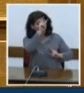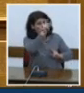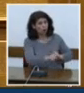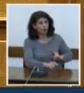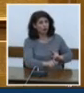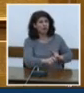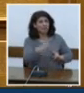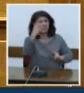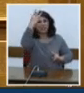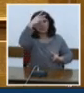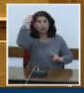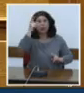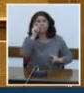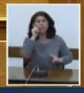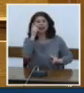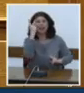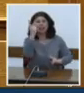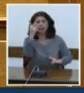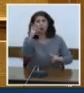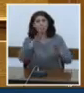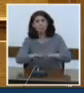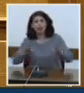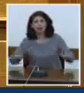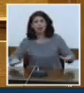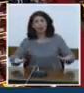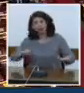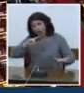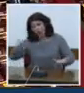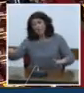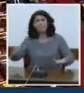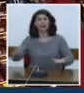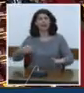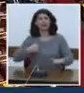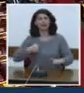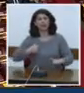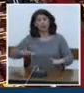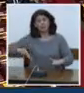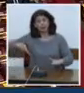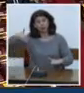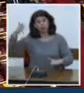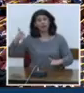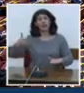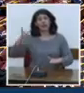Αλέξης Τσίπρας, πατέρας δύο παιδιών, στον Κυριάκο Μητσοτάκη, πατέρα τριών παιδιών.